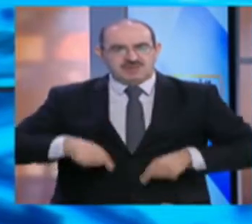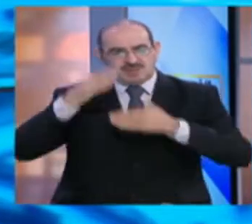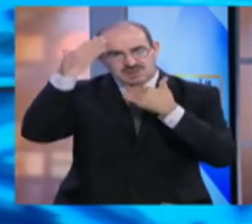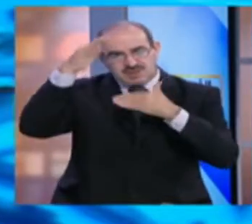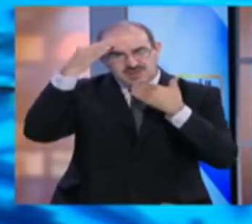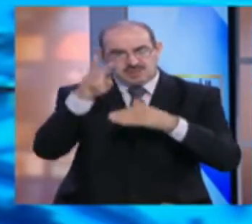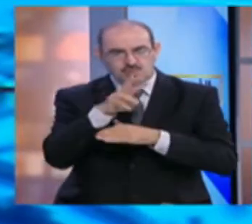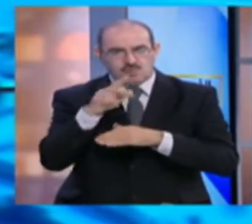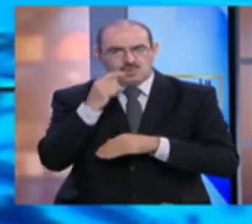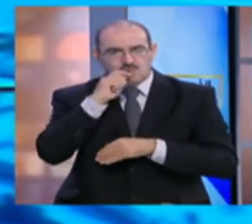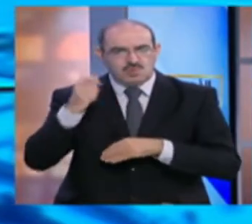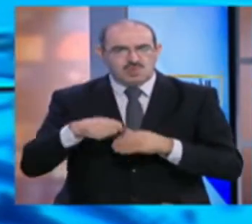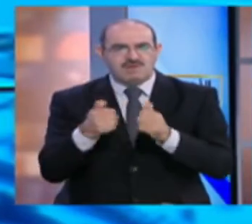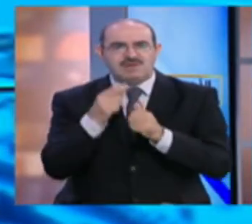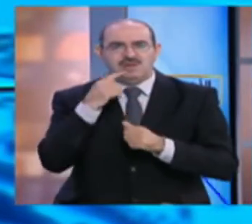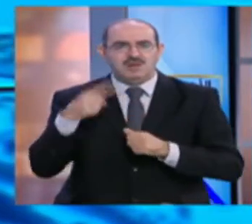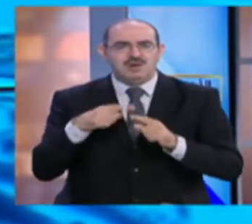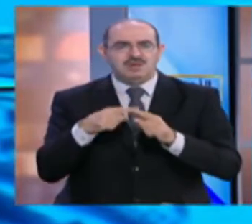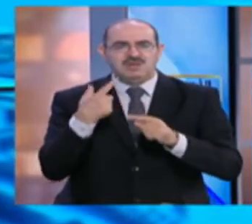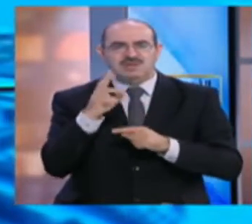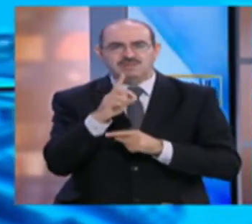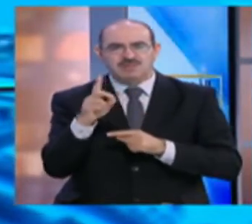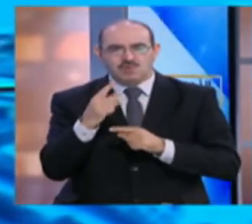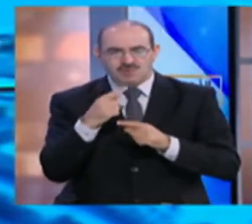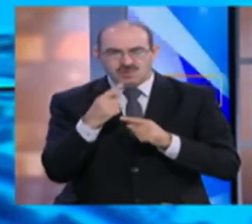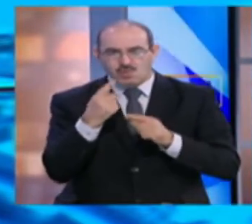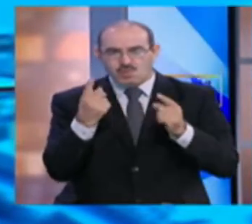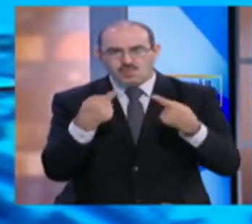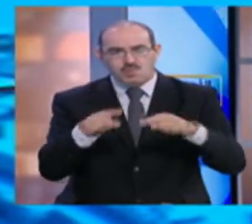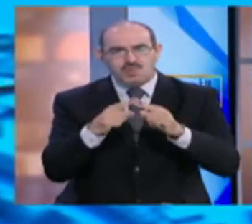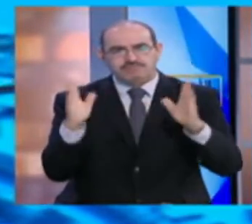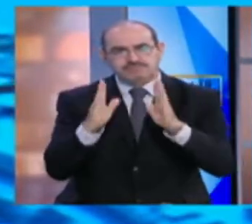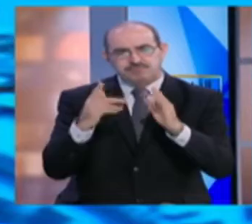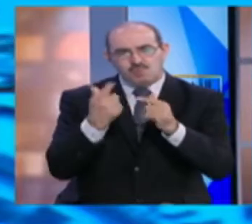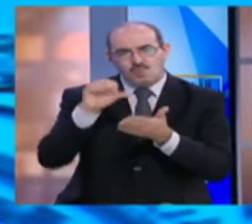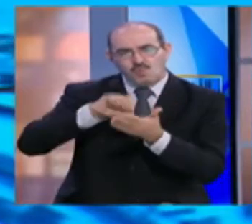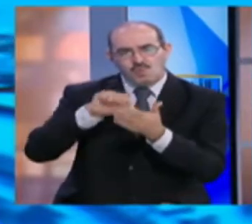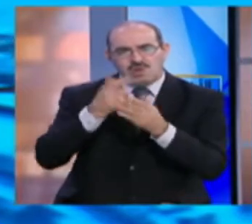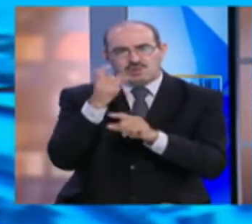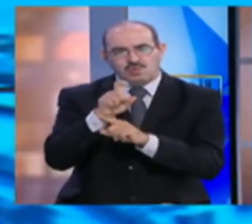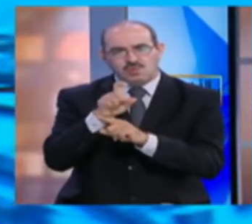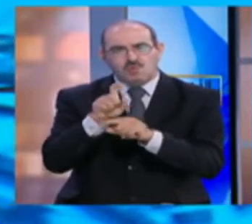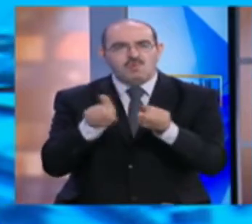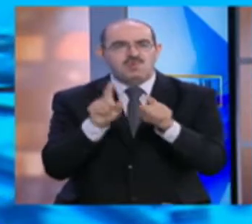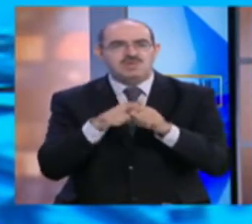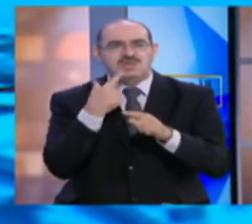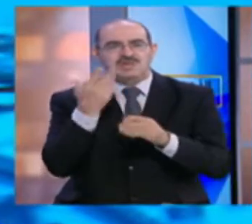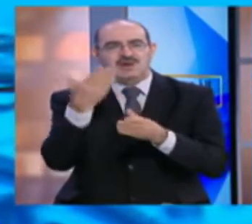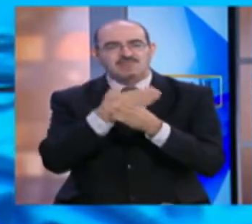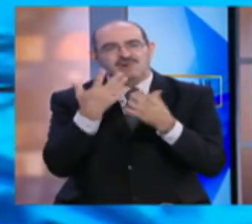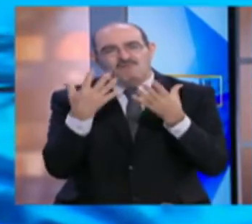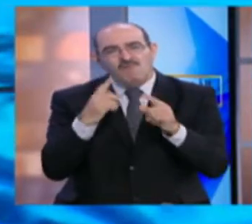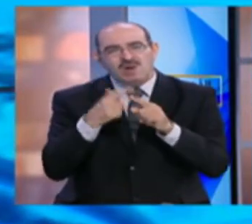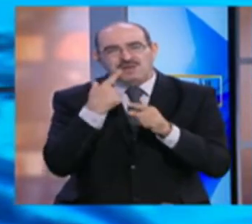خارجية البلدين سيرغي لافروف وديميتيرو كوليبا بأنطاليا التركية في مسعى تقوده أنقرة لإيجاد